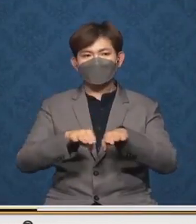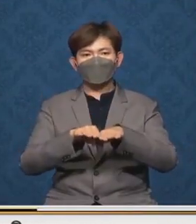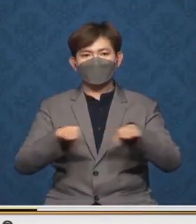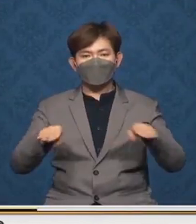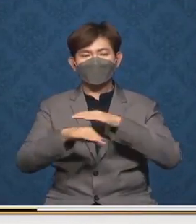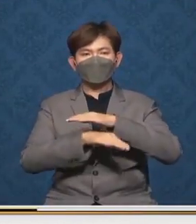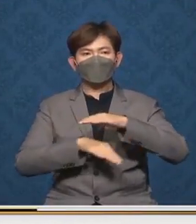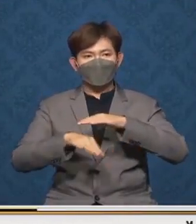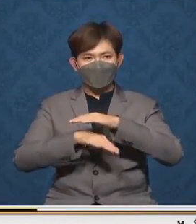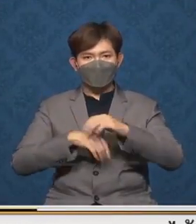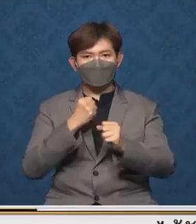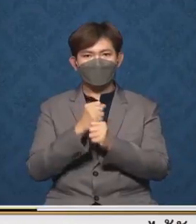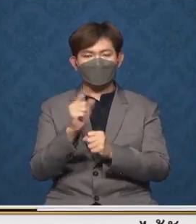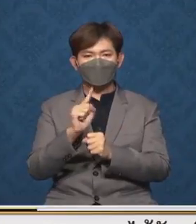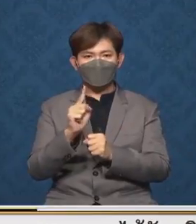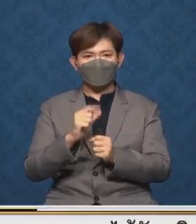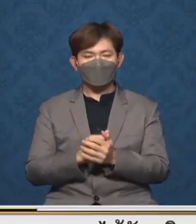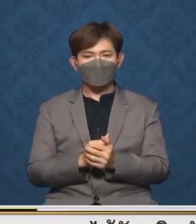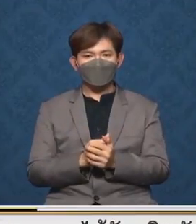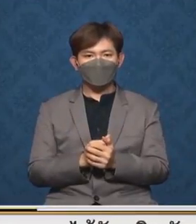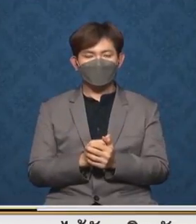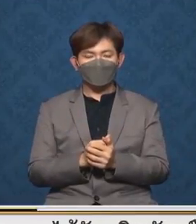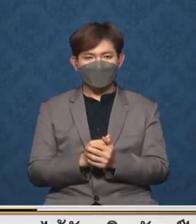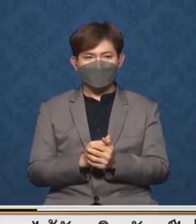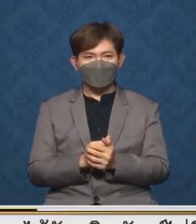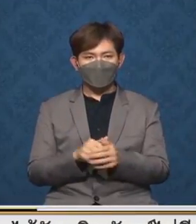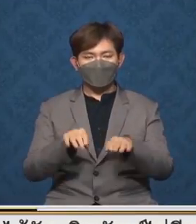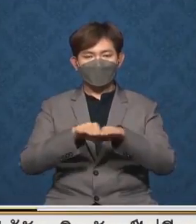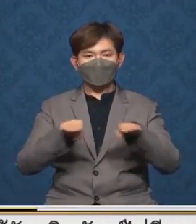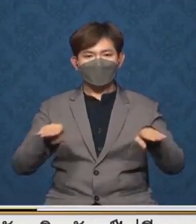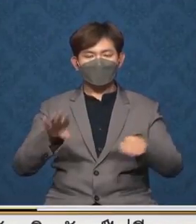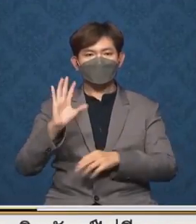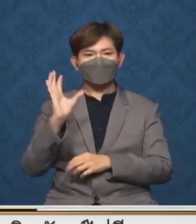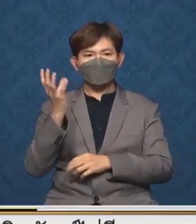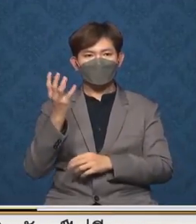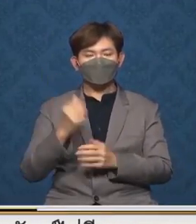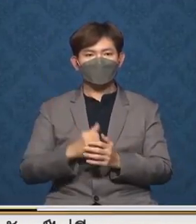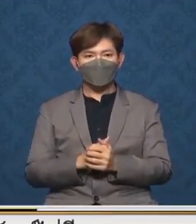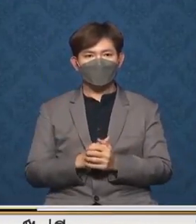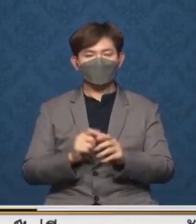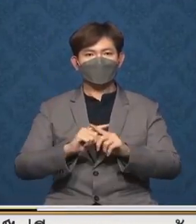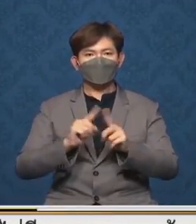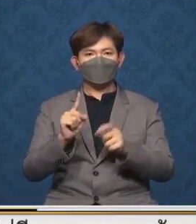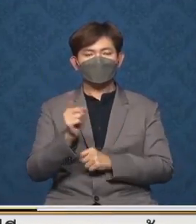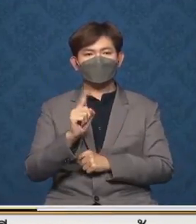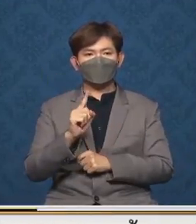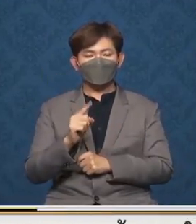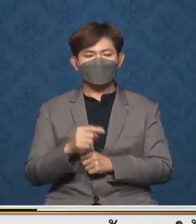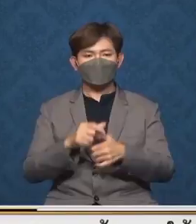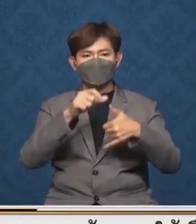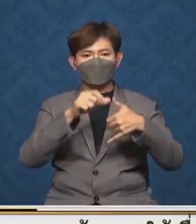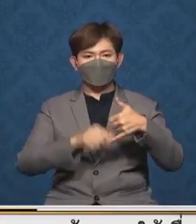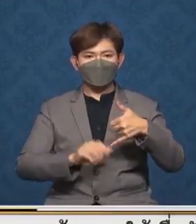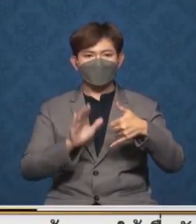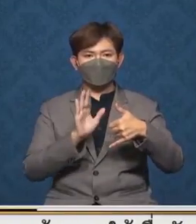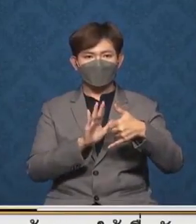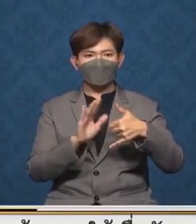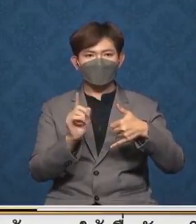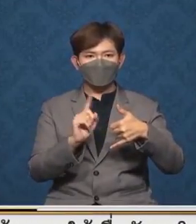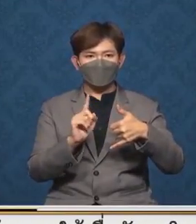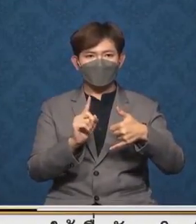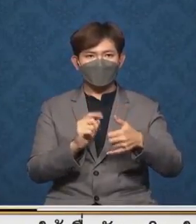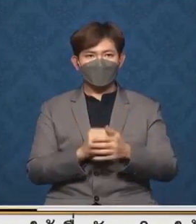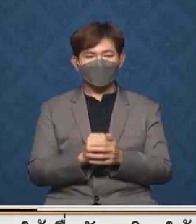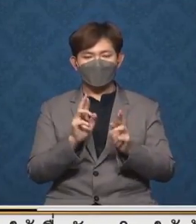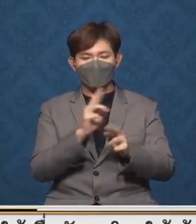พื้นฐานให้เป็นการ universalprevention นะครับซึ่งเป็นการสร้างพฤติกรรมการระวัง